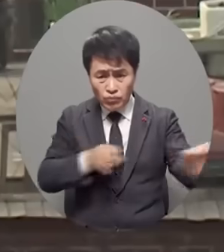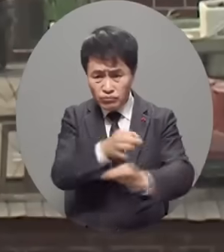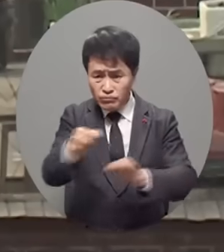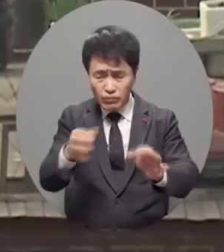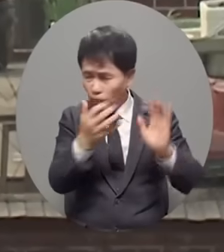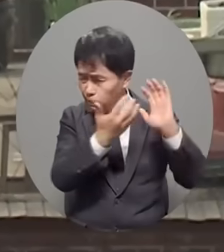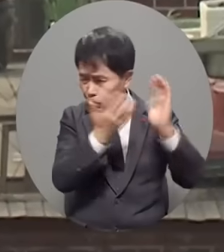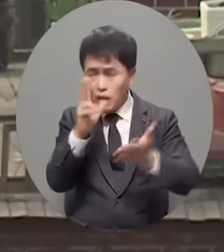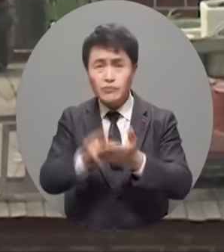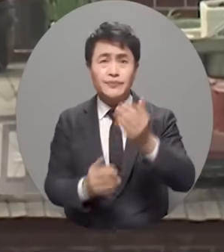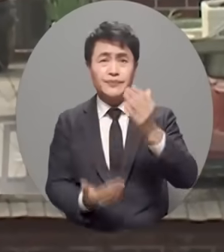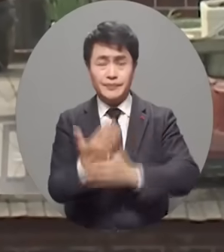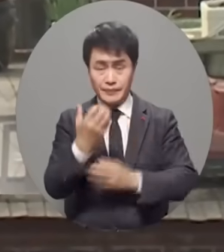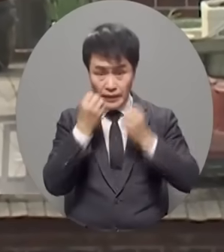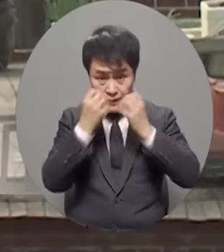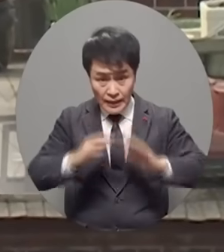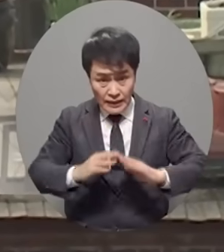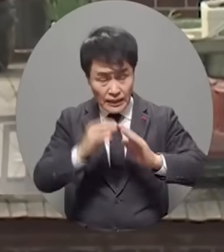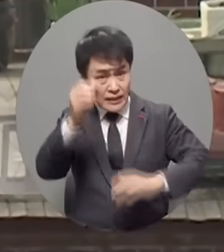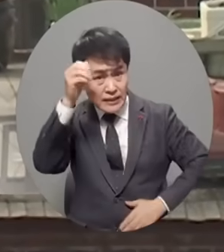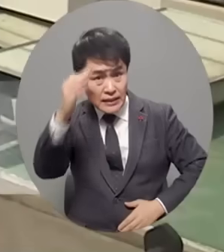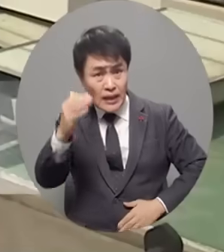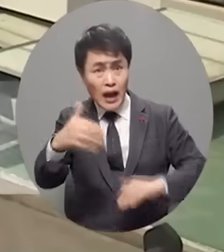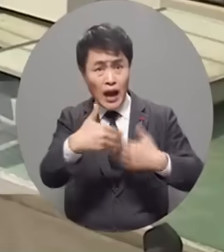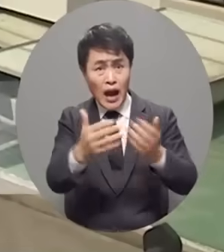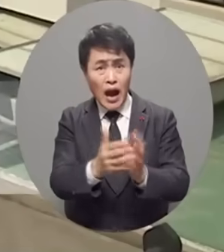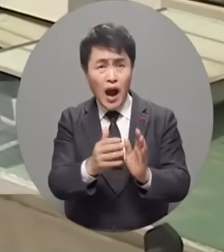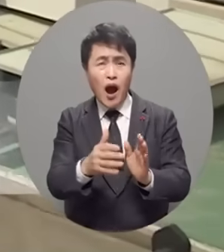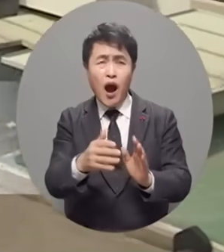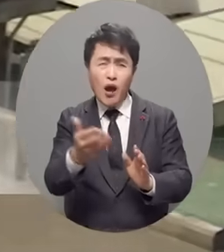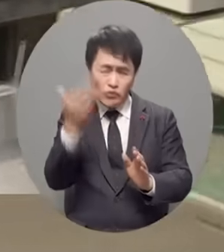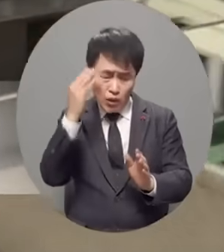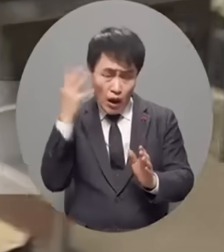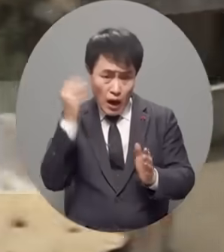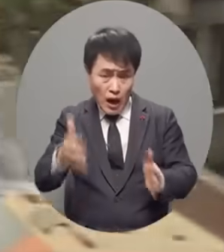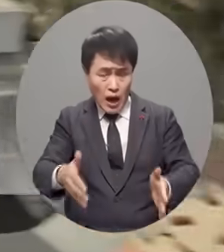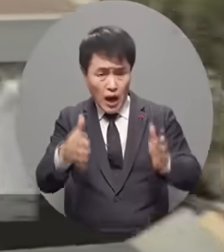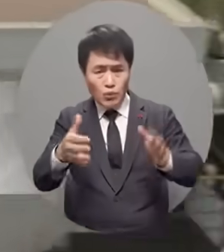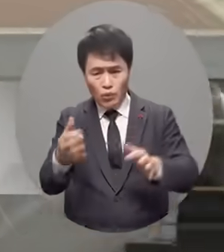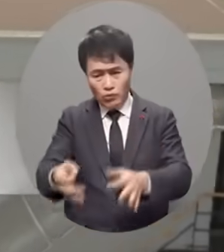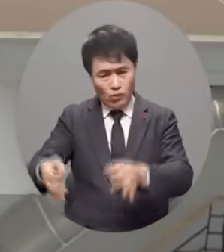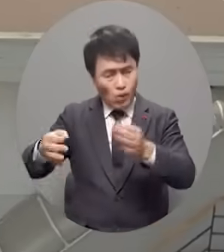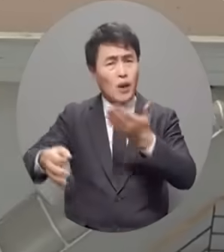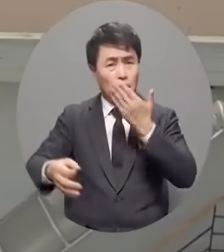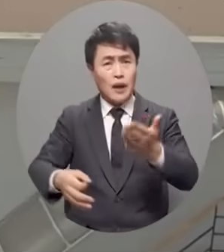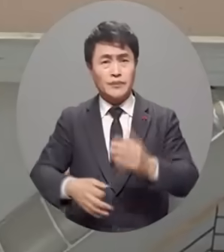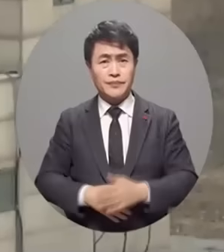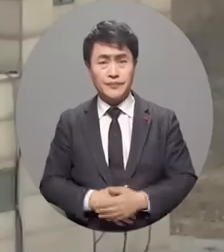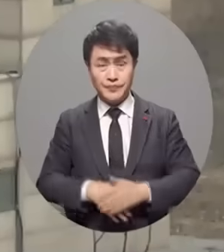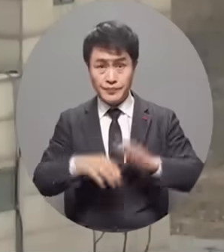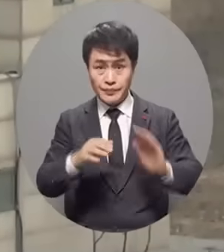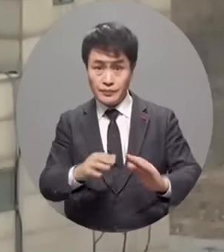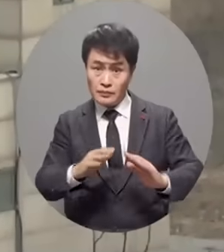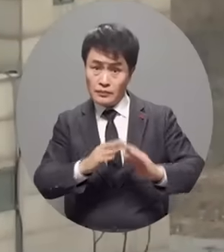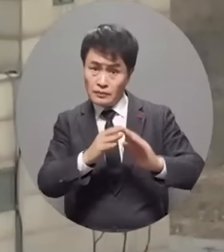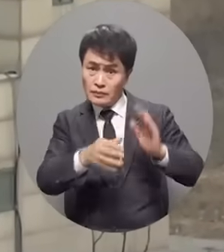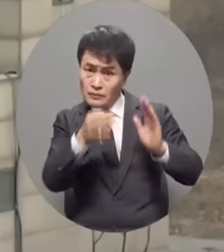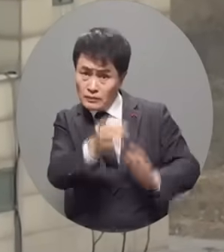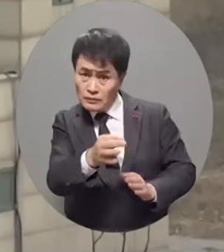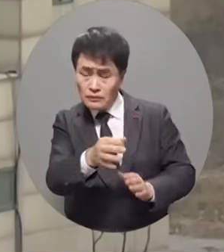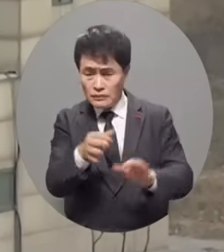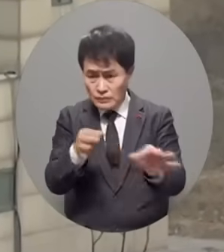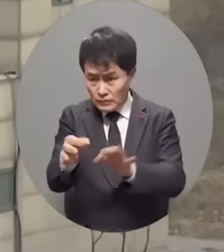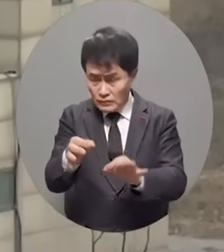있습니다. 재건축 기대감에 구축 아파트나 단독주택의 가격을 끌어올릴 수도 있습니다. 공사 원가와